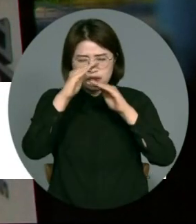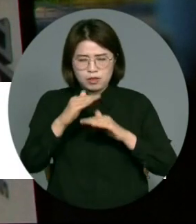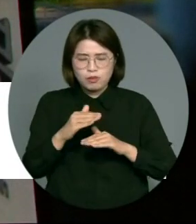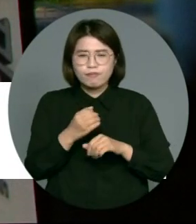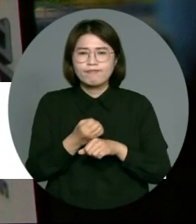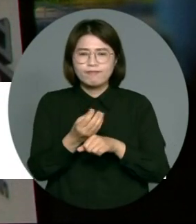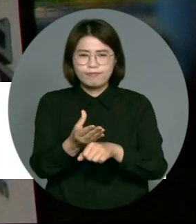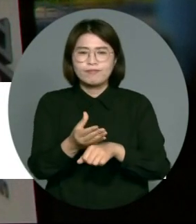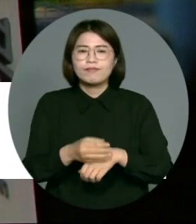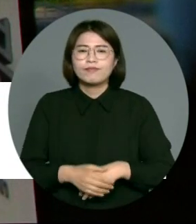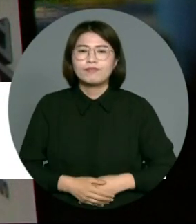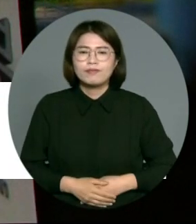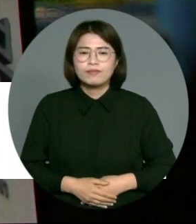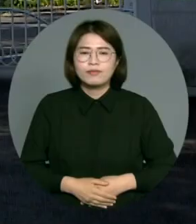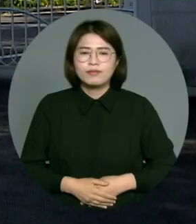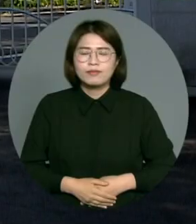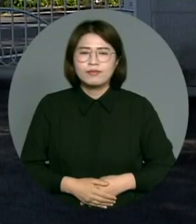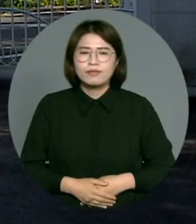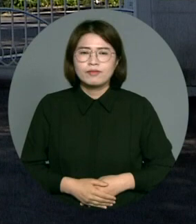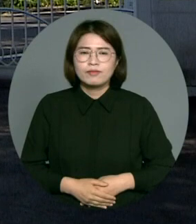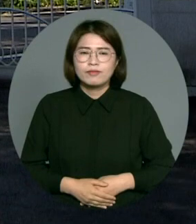기자가 취재했습니다.